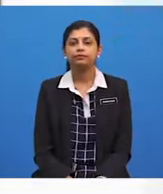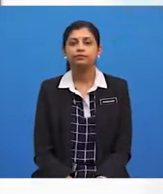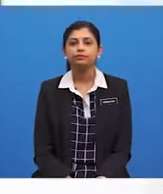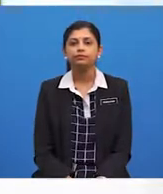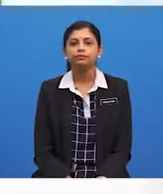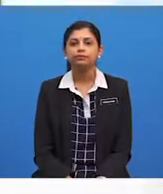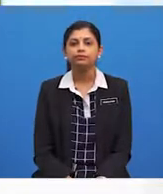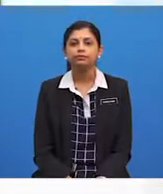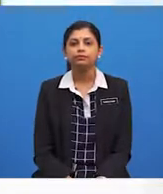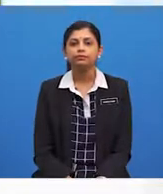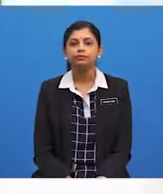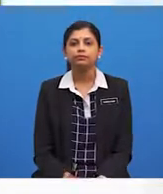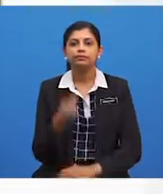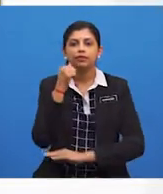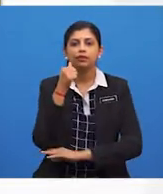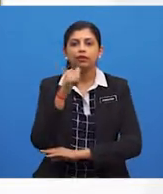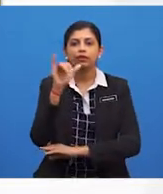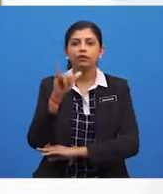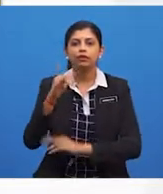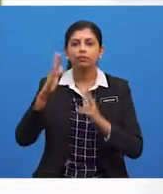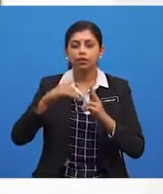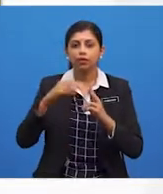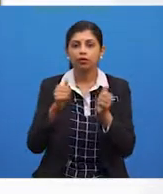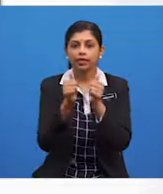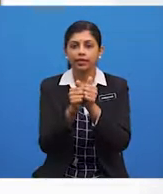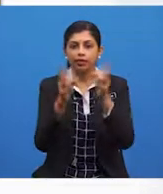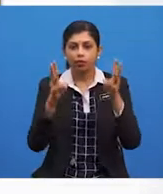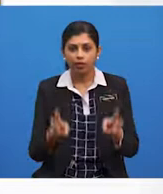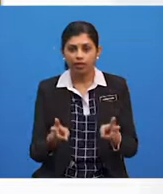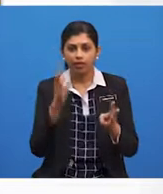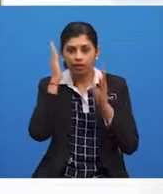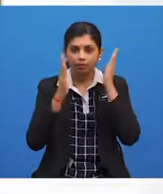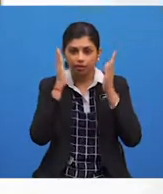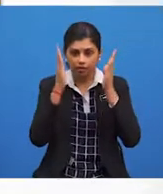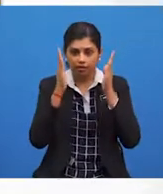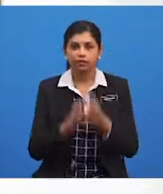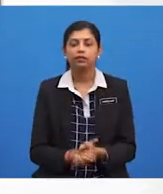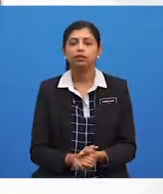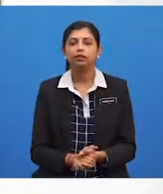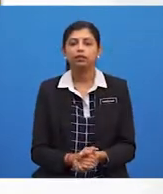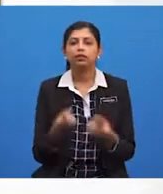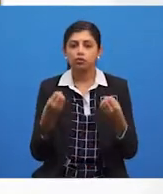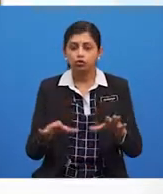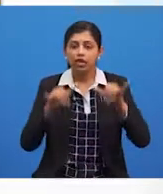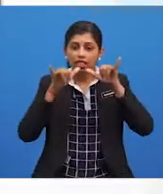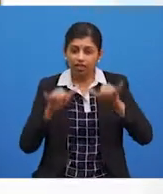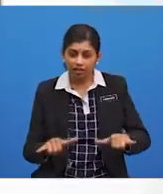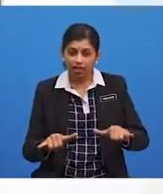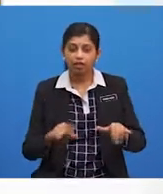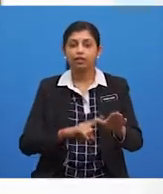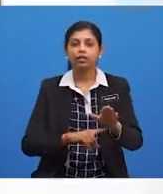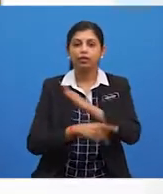Yang kedua, wanita yang berkahwin dengan warga negara Malaysia dan telah bermastautin di